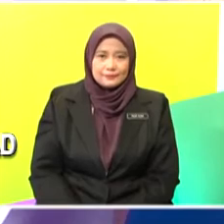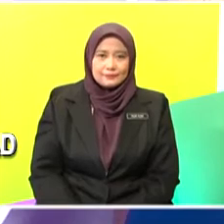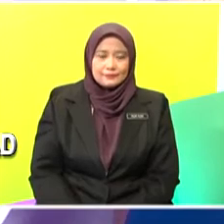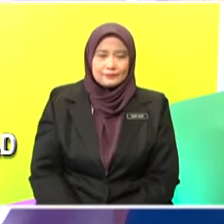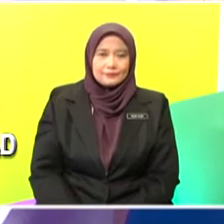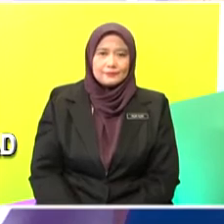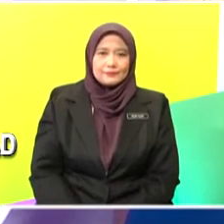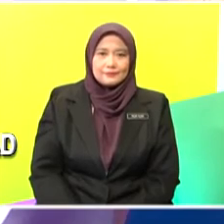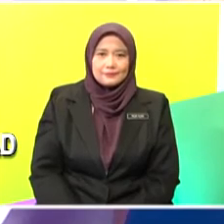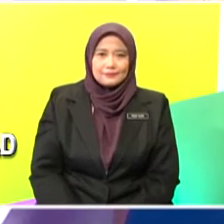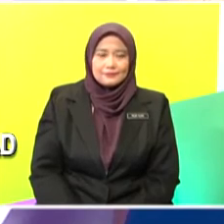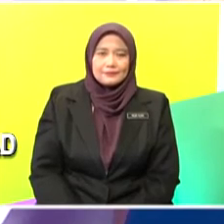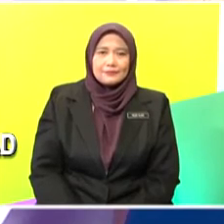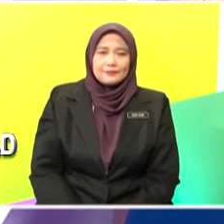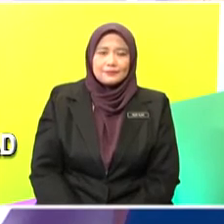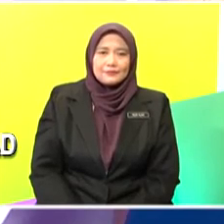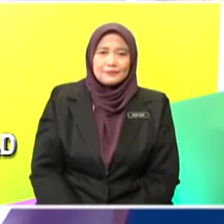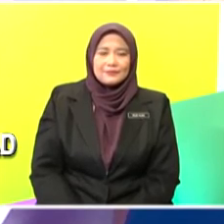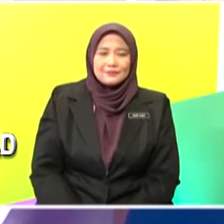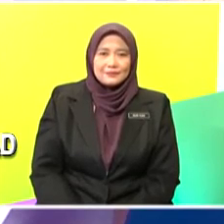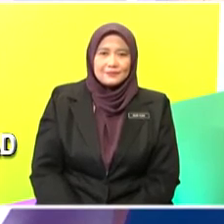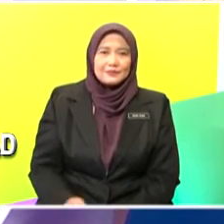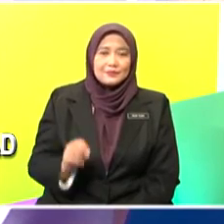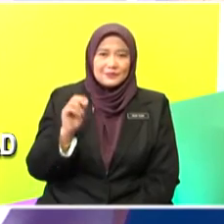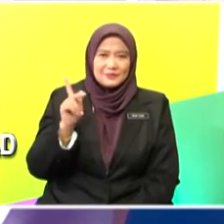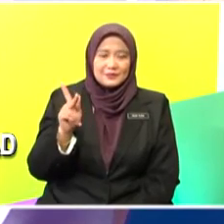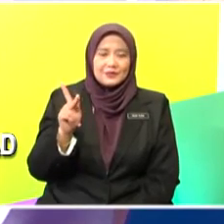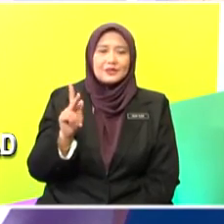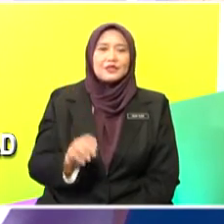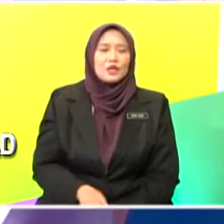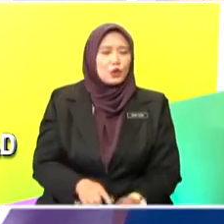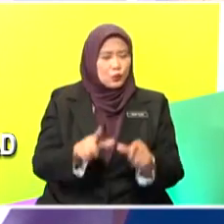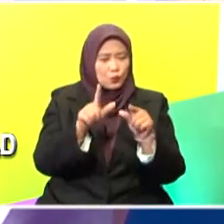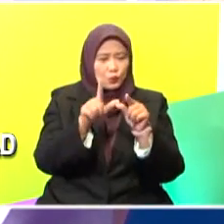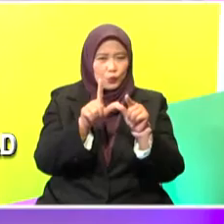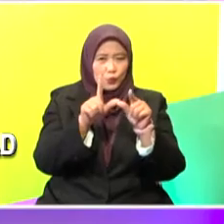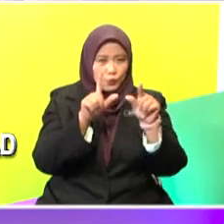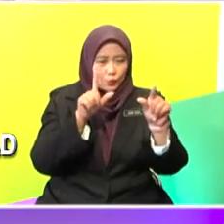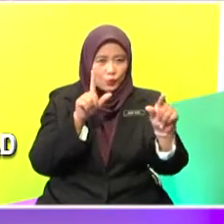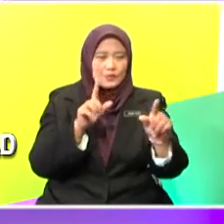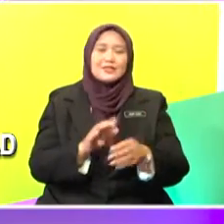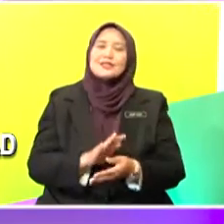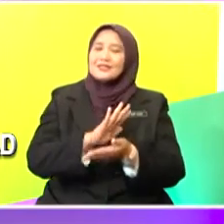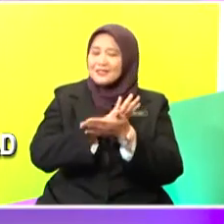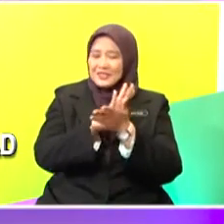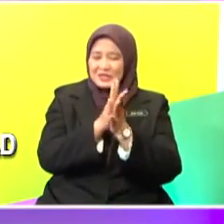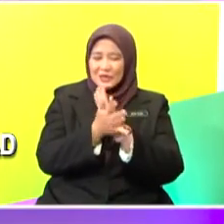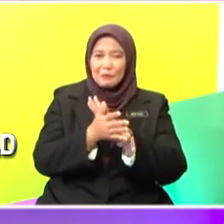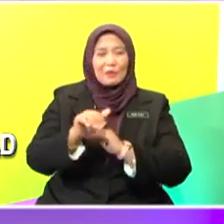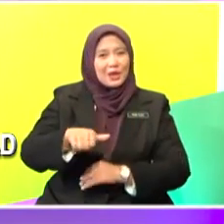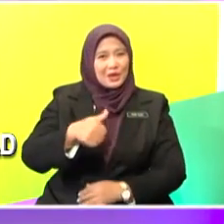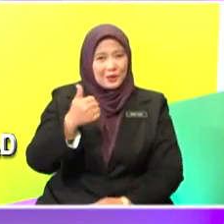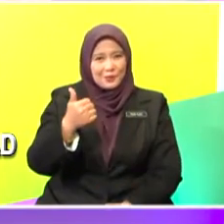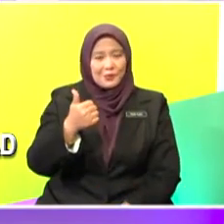Tarik. Okey. Lurus. Jadi tak cikgu? Hebat. Jadi Hakim. Terima kasih, nanti mesti cikgu. Hakim tulis